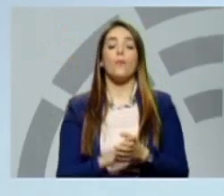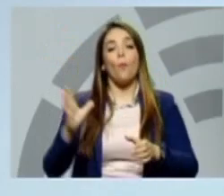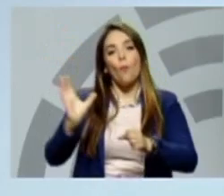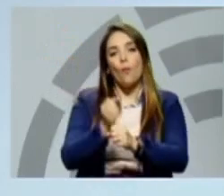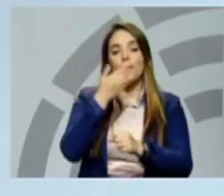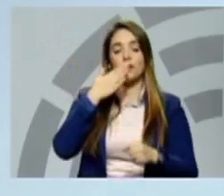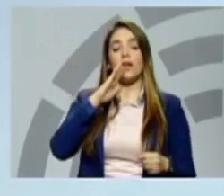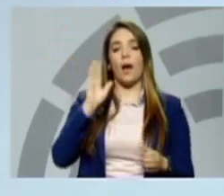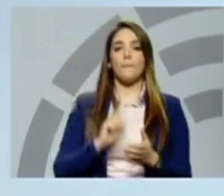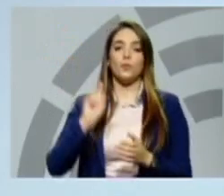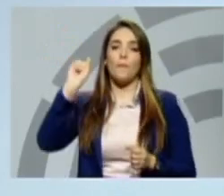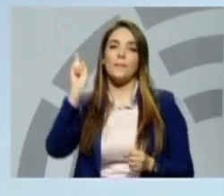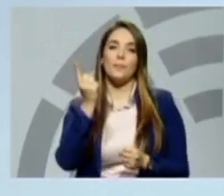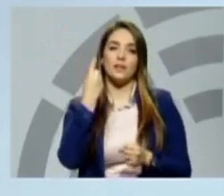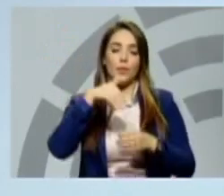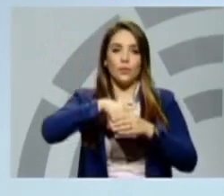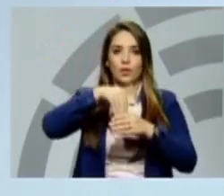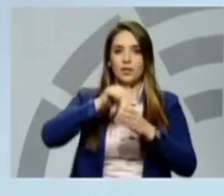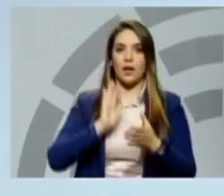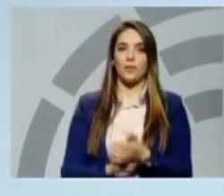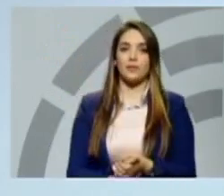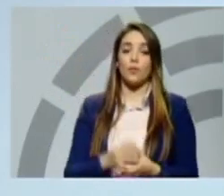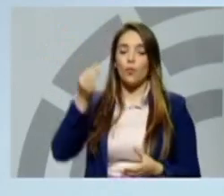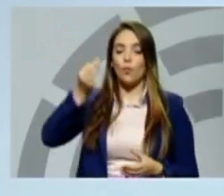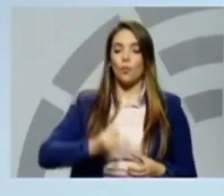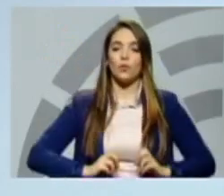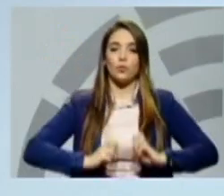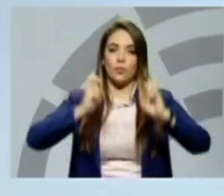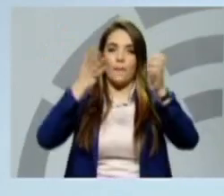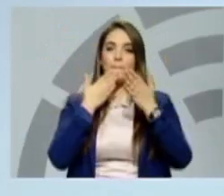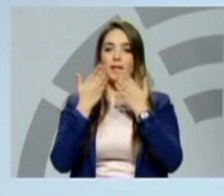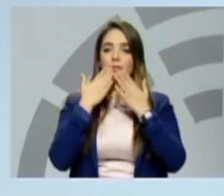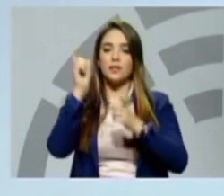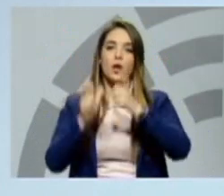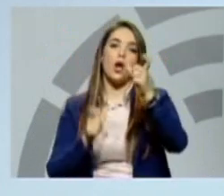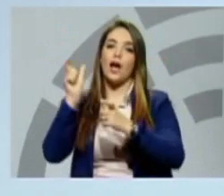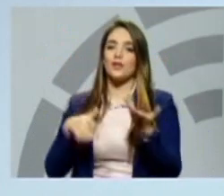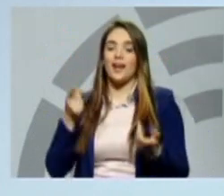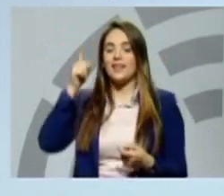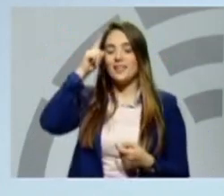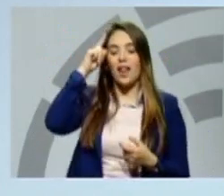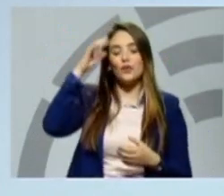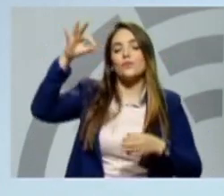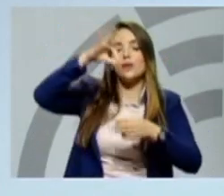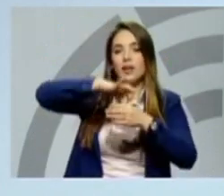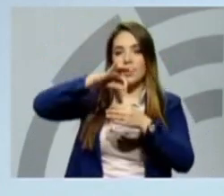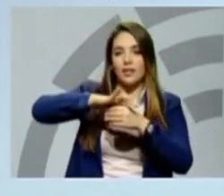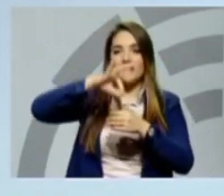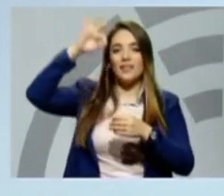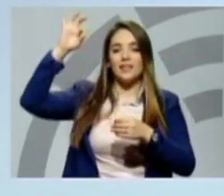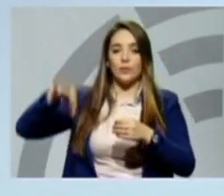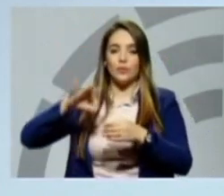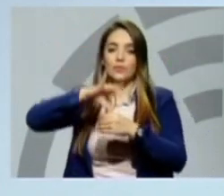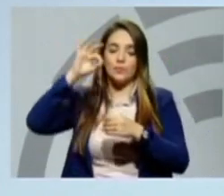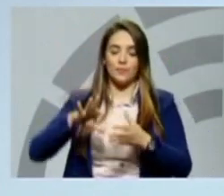عدد من الاصوات من بين كل المترشحين هذا بفضل الكومنتوما وبفضل ثقتكم اللي مليتني عزه وفخر واسرار